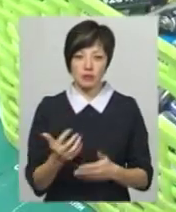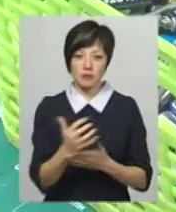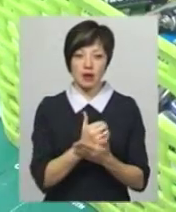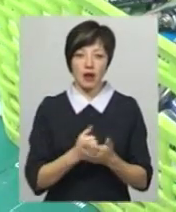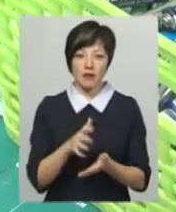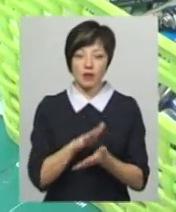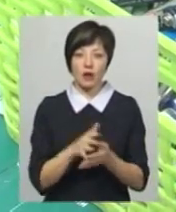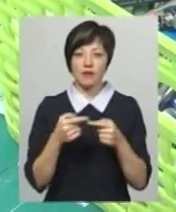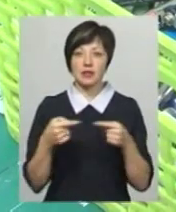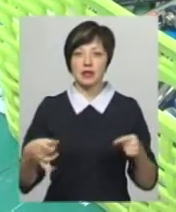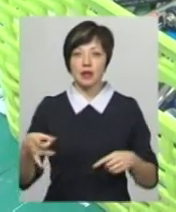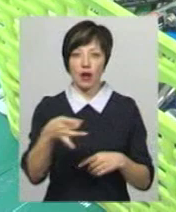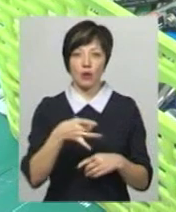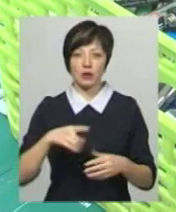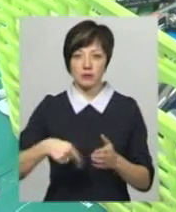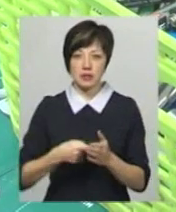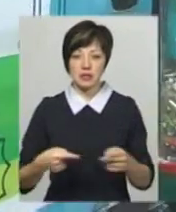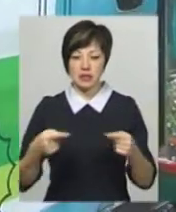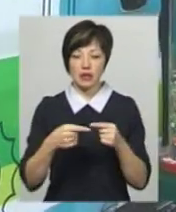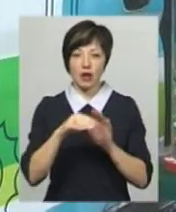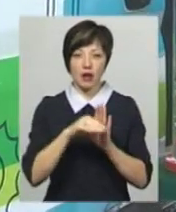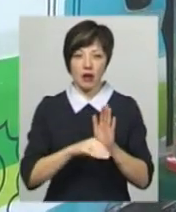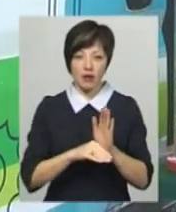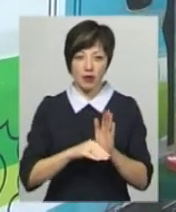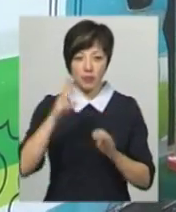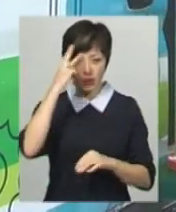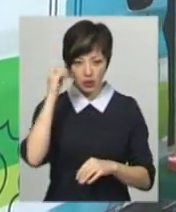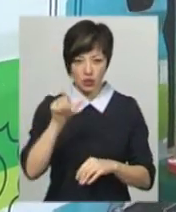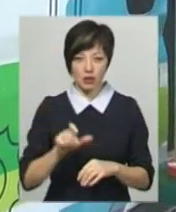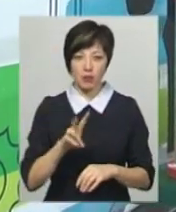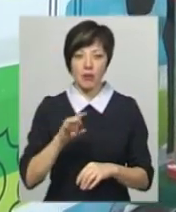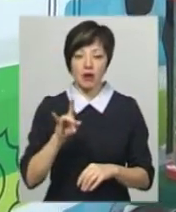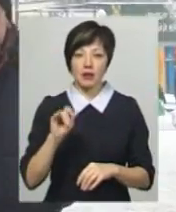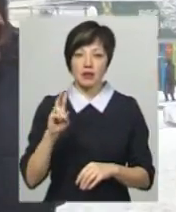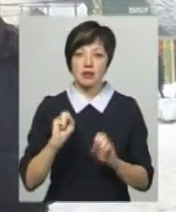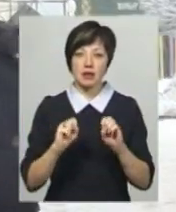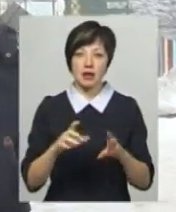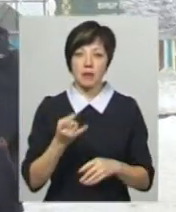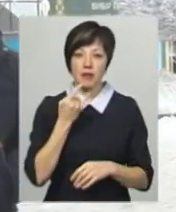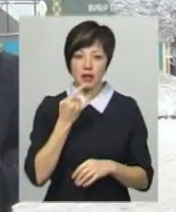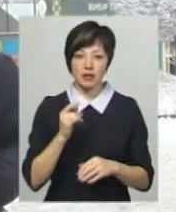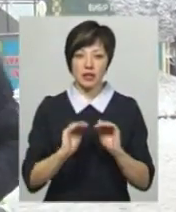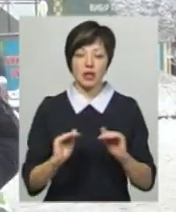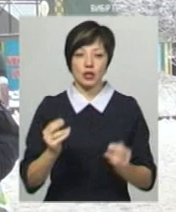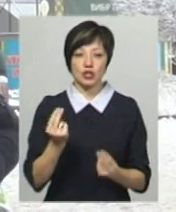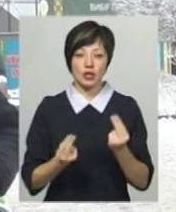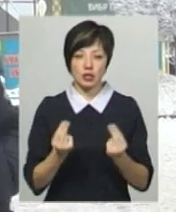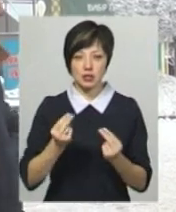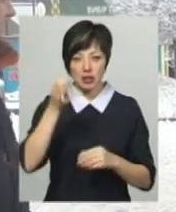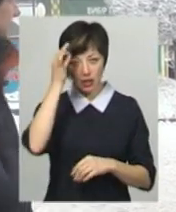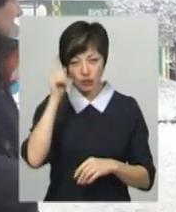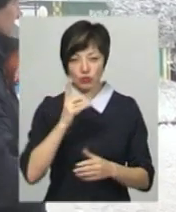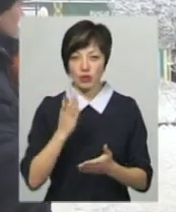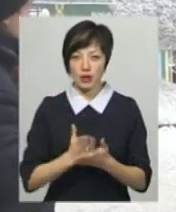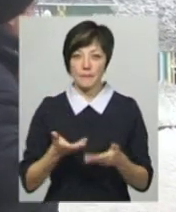різних мікрорайонах міста згідно з графіком. Хмельничанка Марина здає використані батарейки з дитячих іграшок. Побачила щойно і одразу згадала, що є,